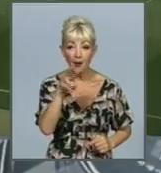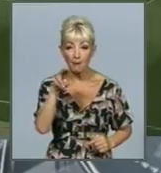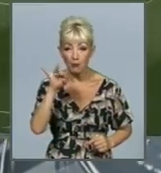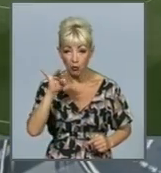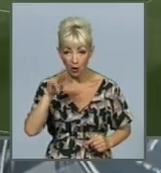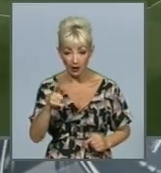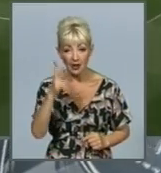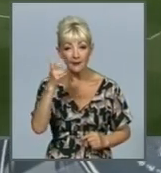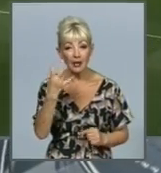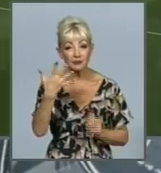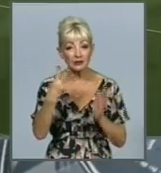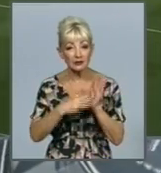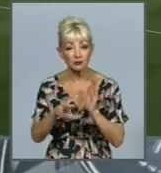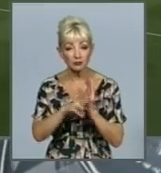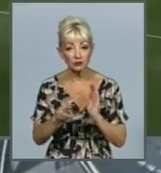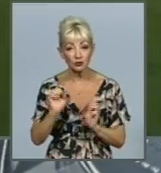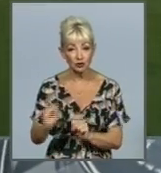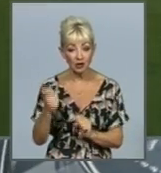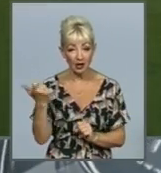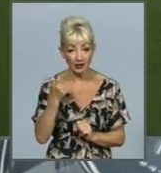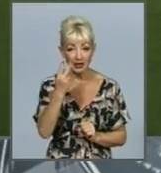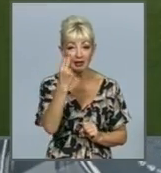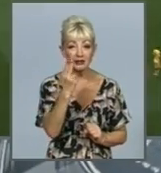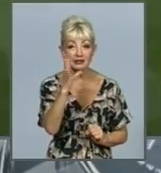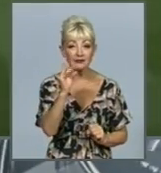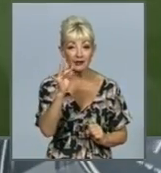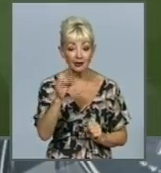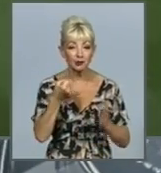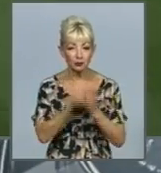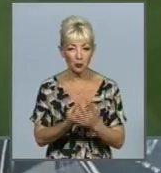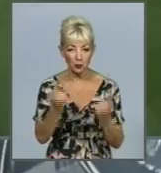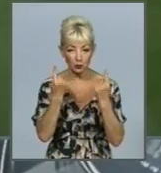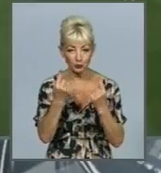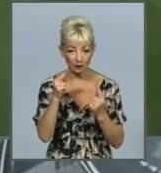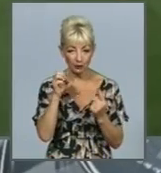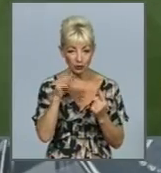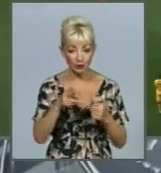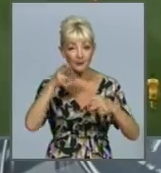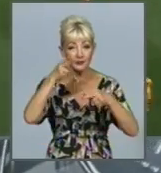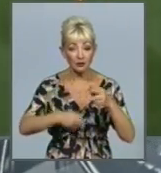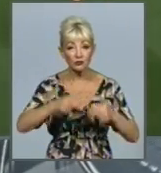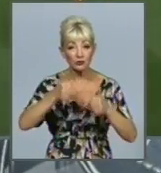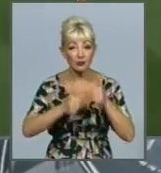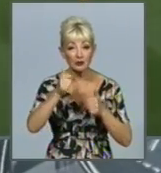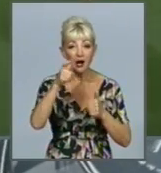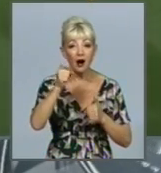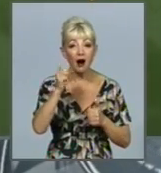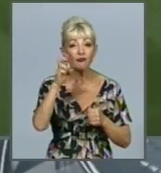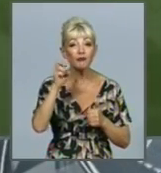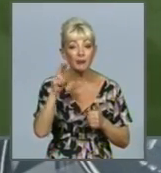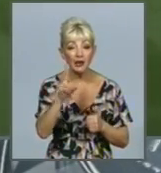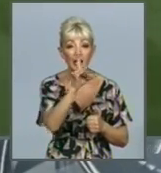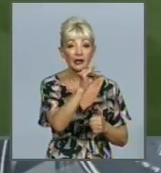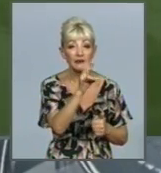На 58-й минуте защитник хозяев Максим Цверенко довел счет до крупного. В концовке матча Хавбек Кремня Александр